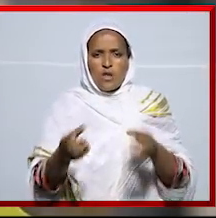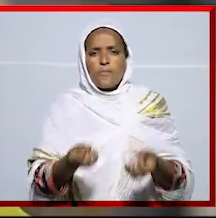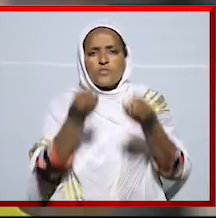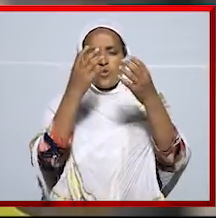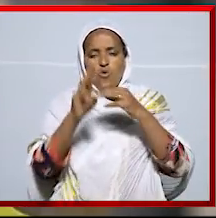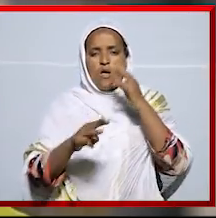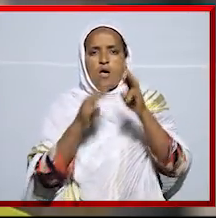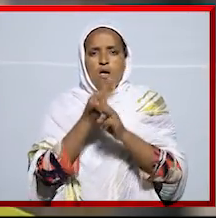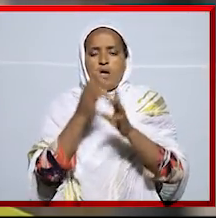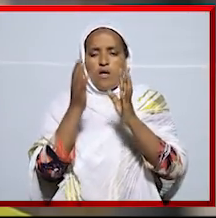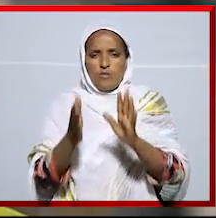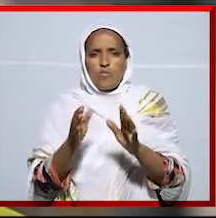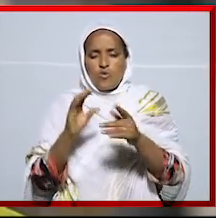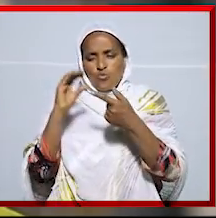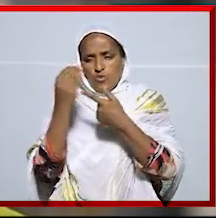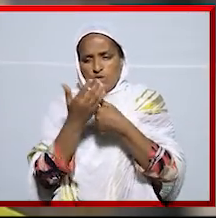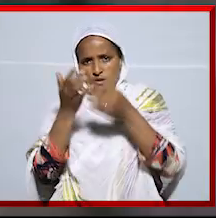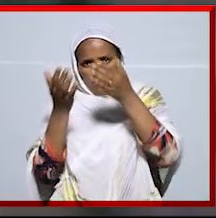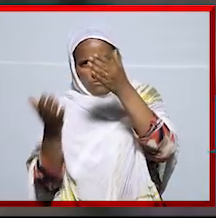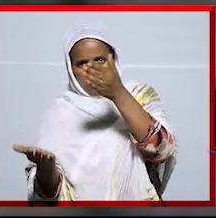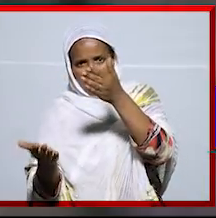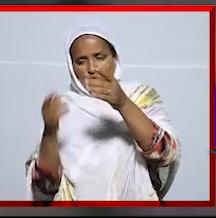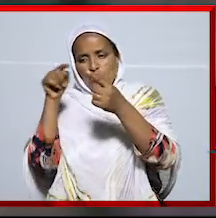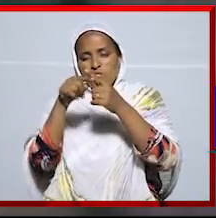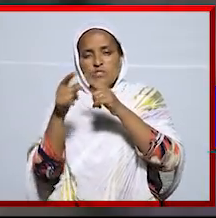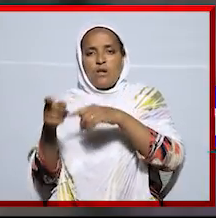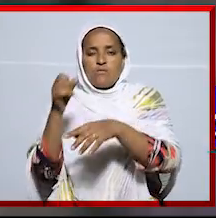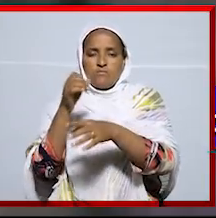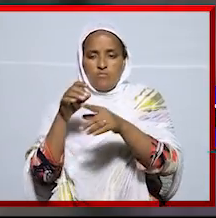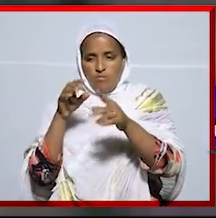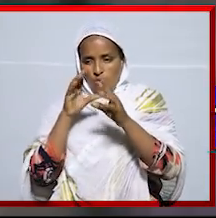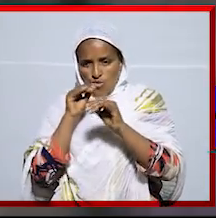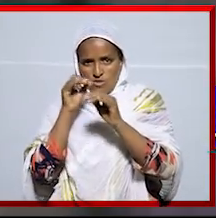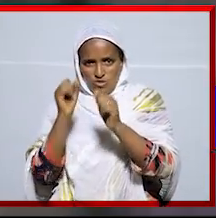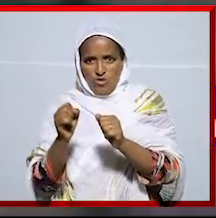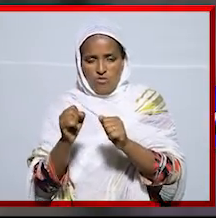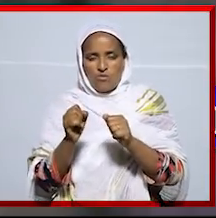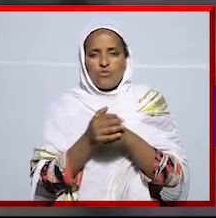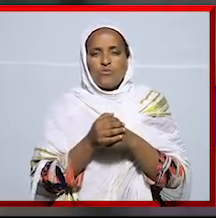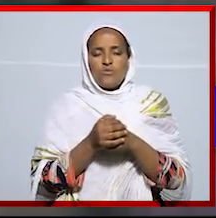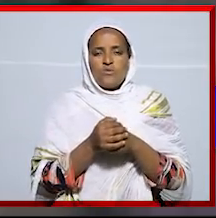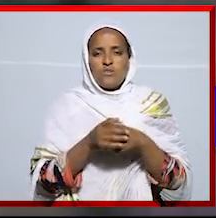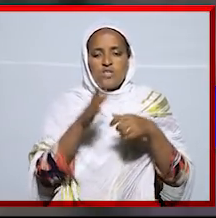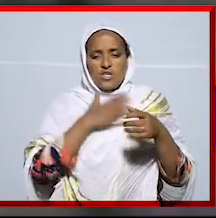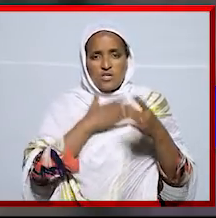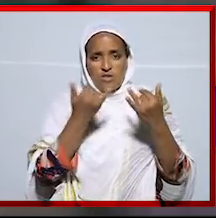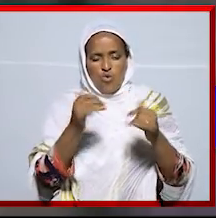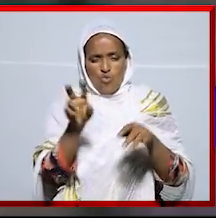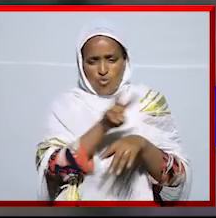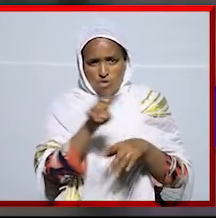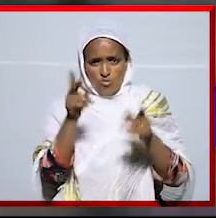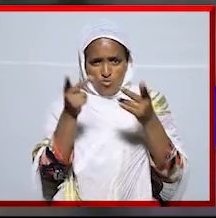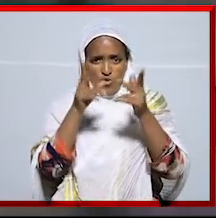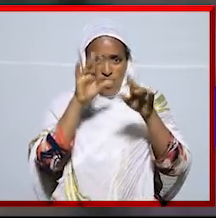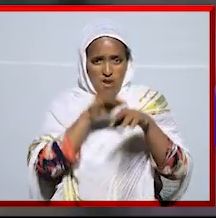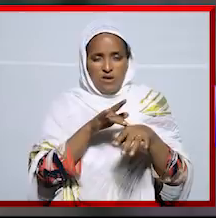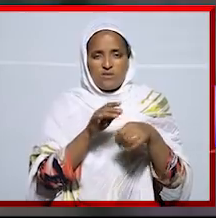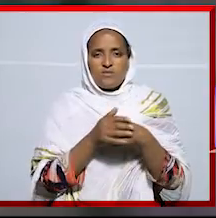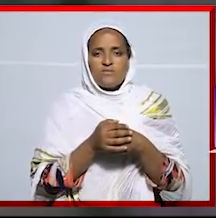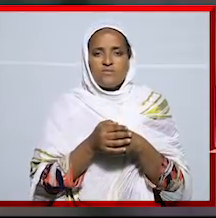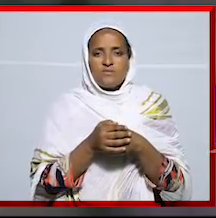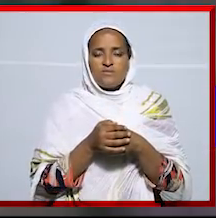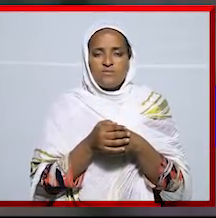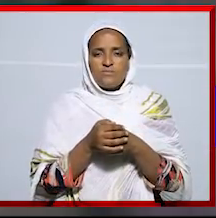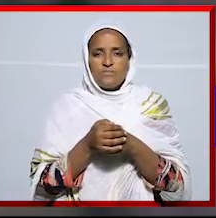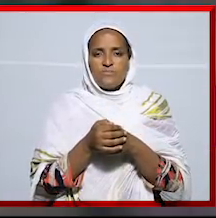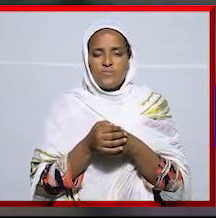ይከብዳል፣ ይከብዳል በጣም። አሁን ለምሳሌ እዚህ ጋር ዓለም የሰጠችን ነገር አለ። ዓለም የሰጠችን ነገር